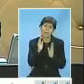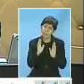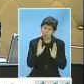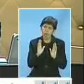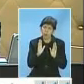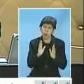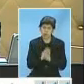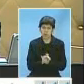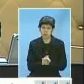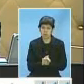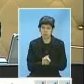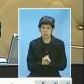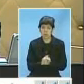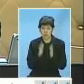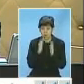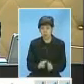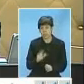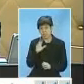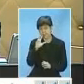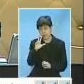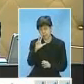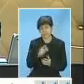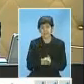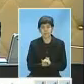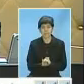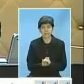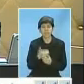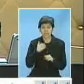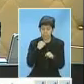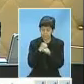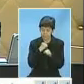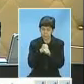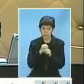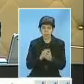ครับการมี3คนนี่ครับท่านประธานครับมันเป็นหลัก